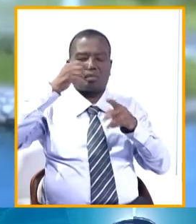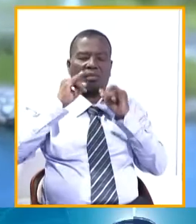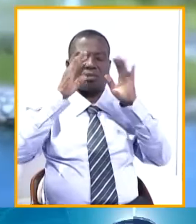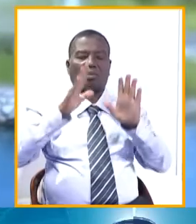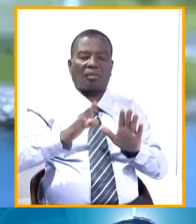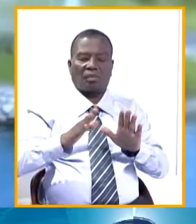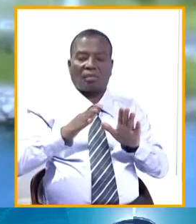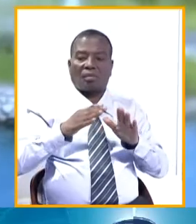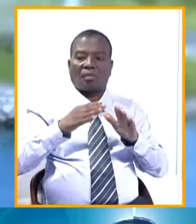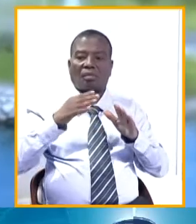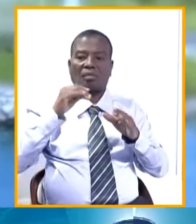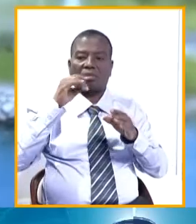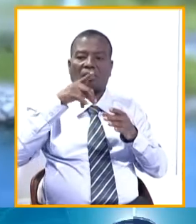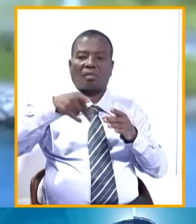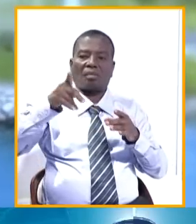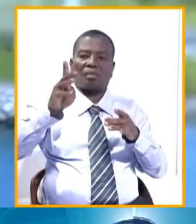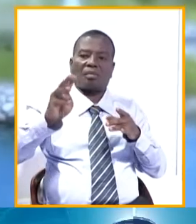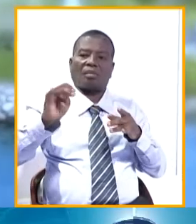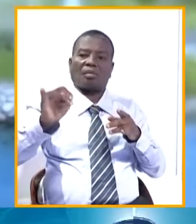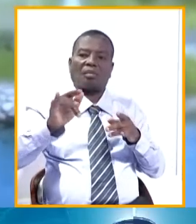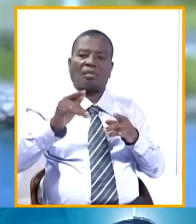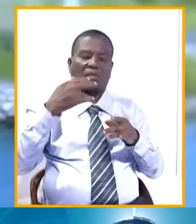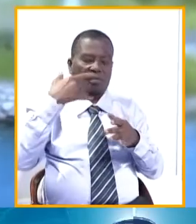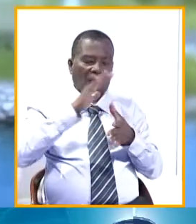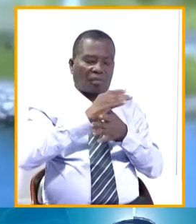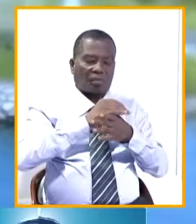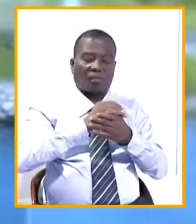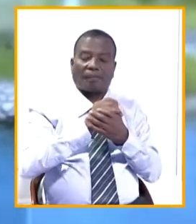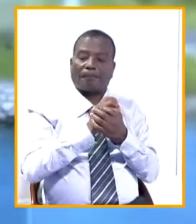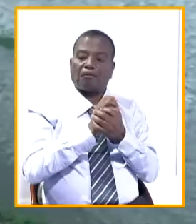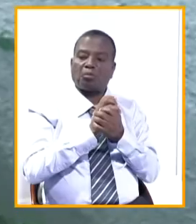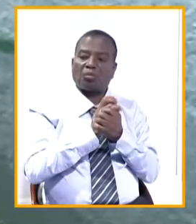avantage de l'APE. Les explications de Jean-Louis Gbangbo.